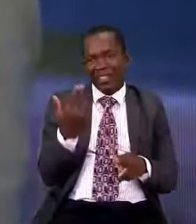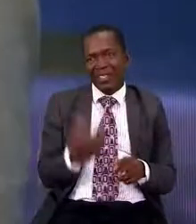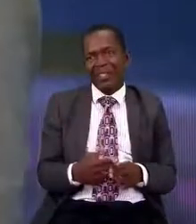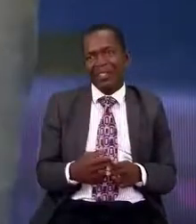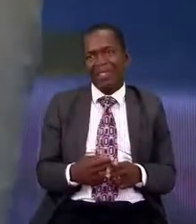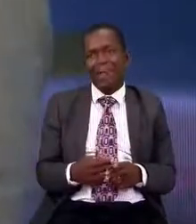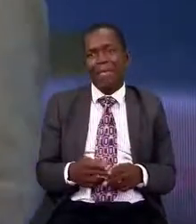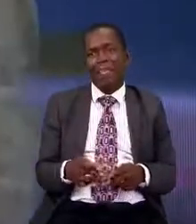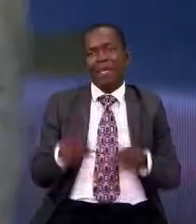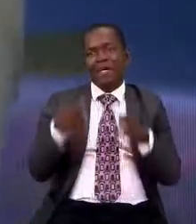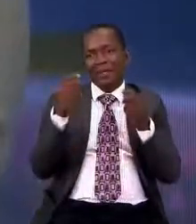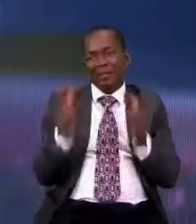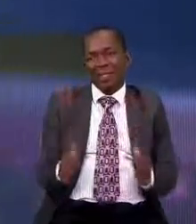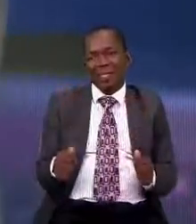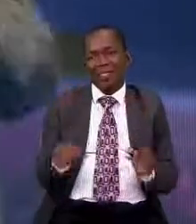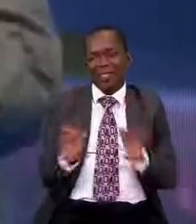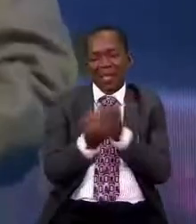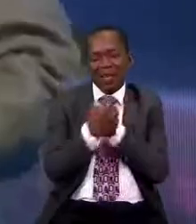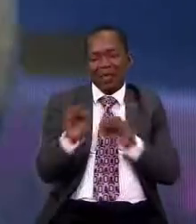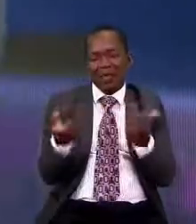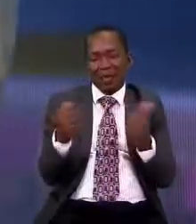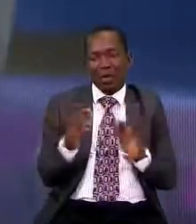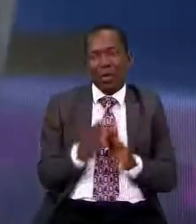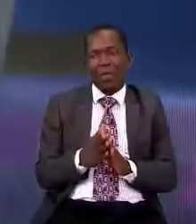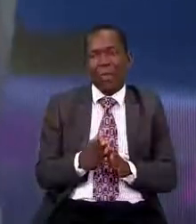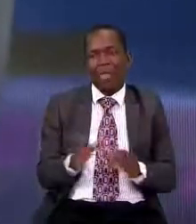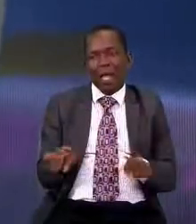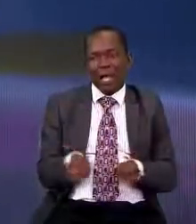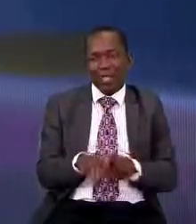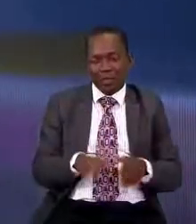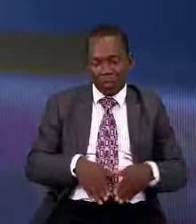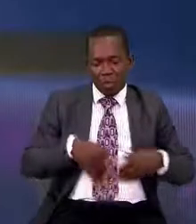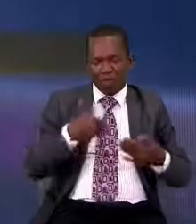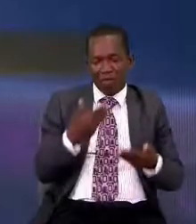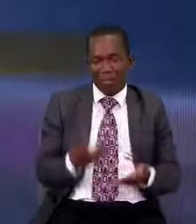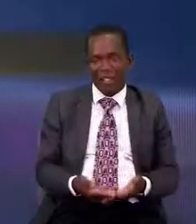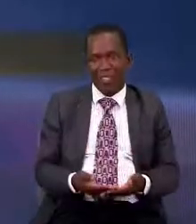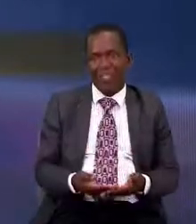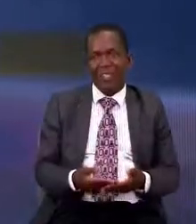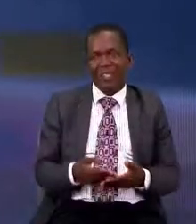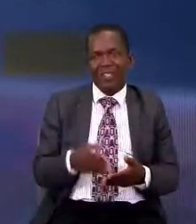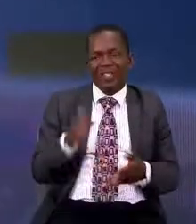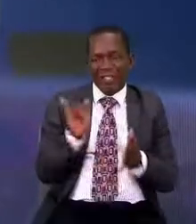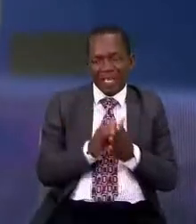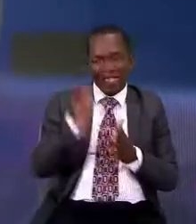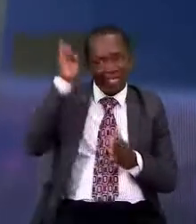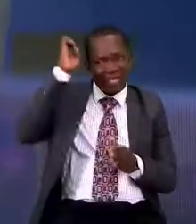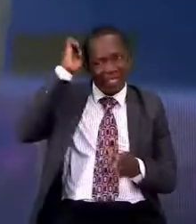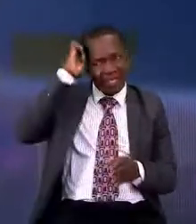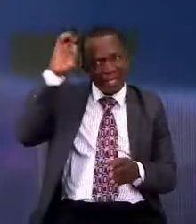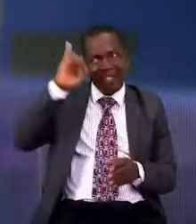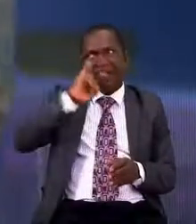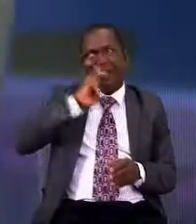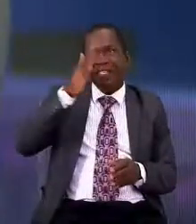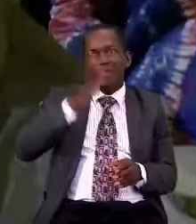ce jour, il est mon guérisseur. J'ai amené ce problème ici et là. Je ne pouvais pas être guéri.